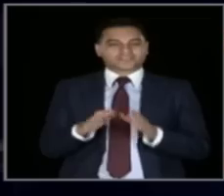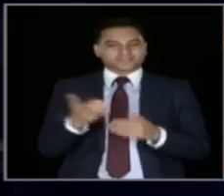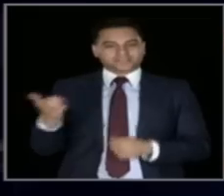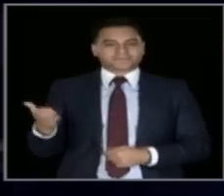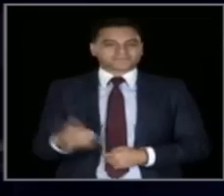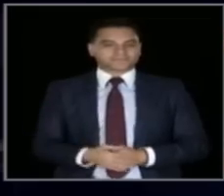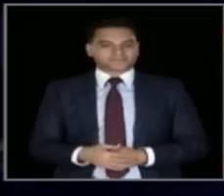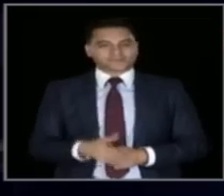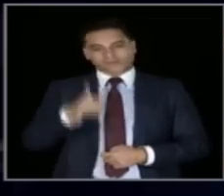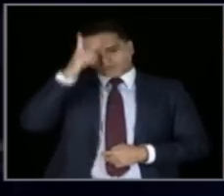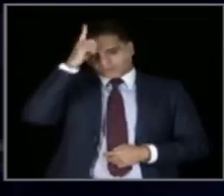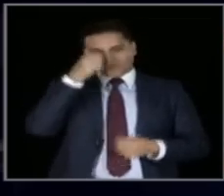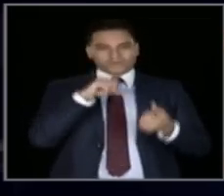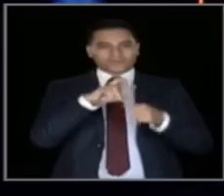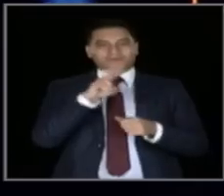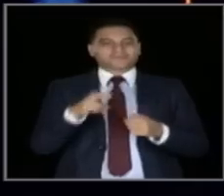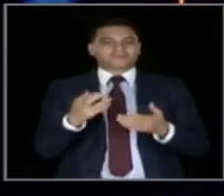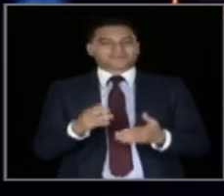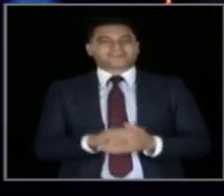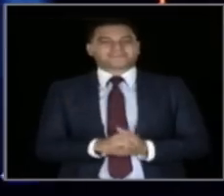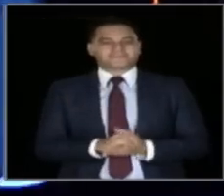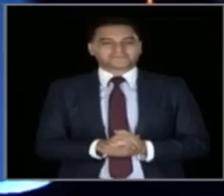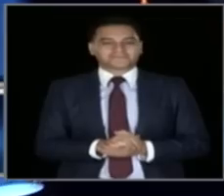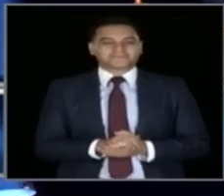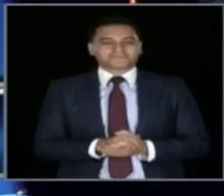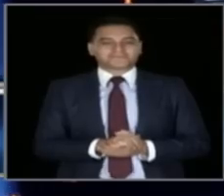العراب. علوم والسؤال هو: